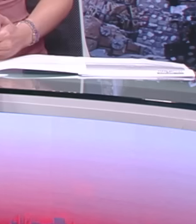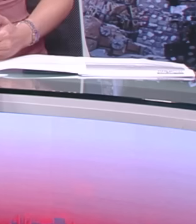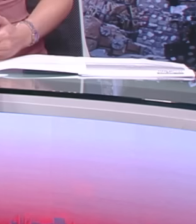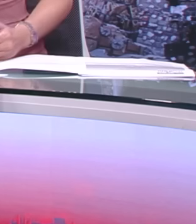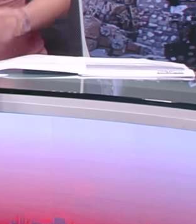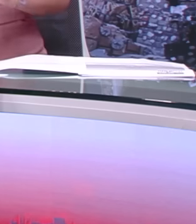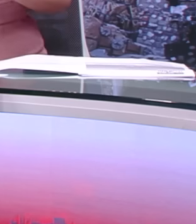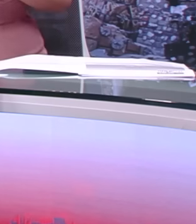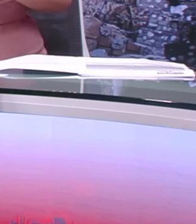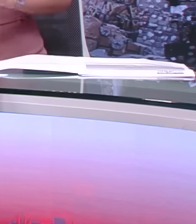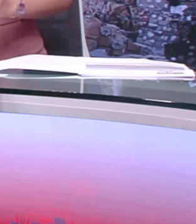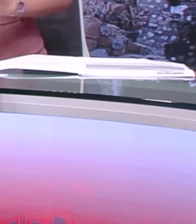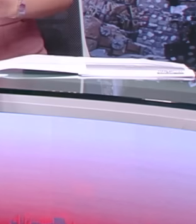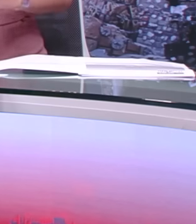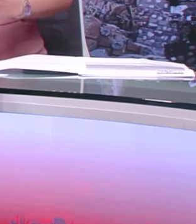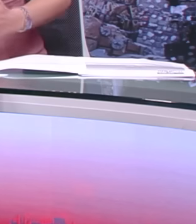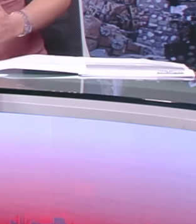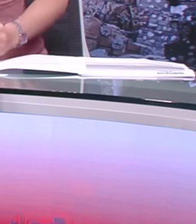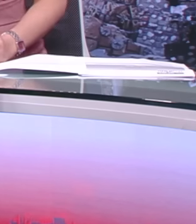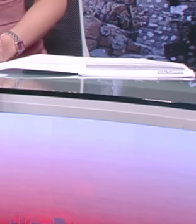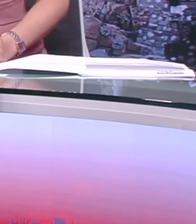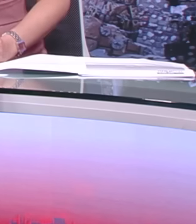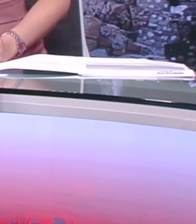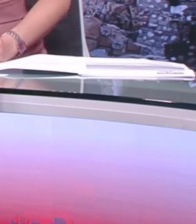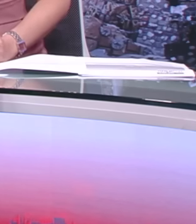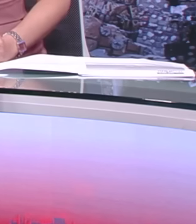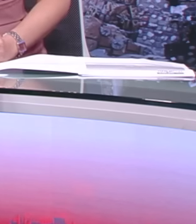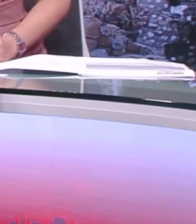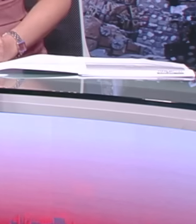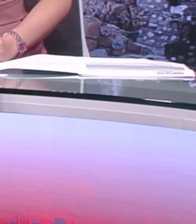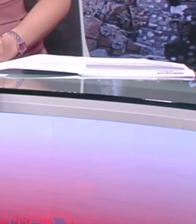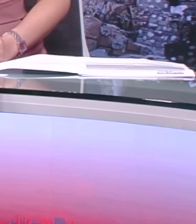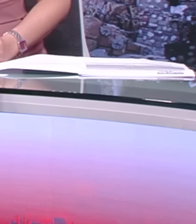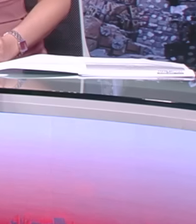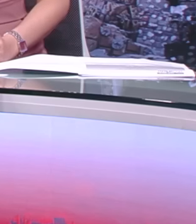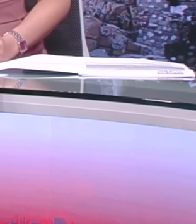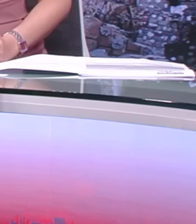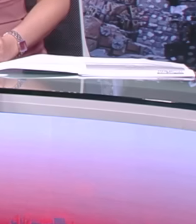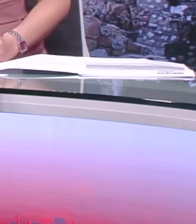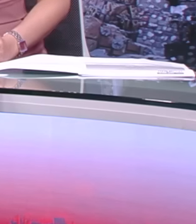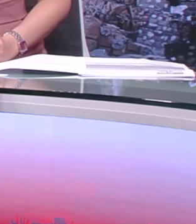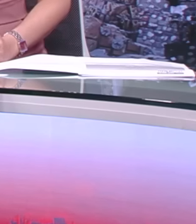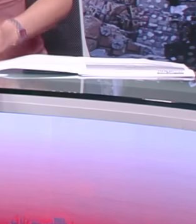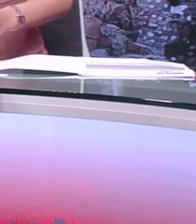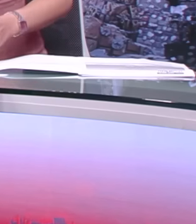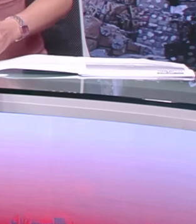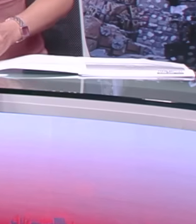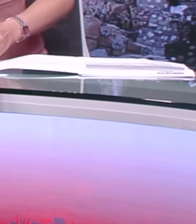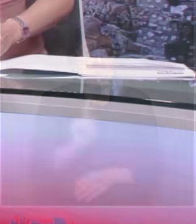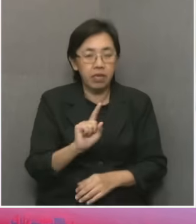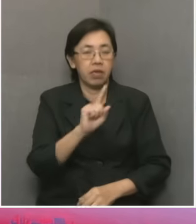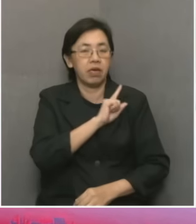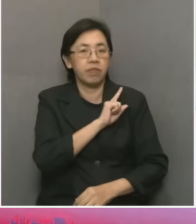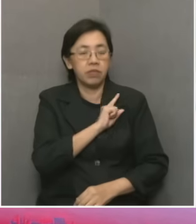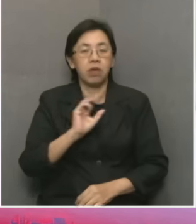รงเพิ่มมากขึ้นด้วยรวมถึงจำนวนผู้ได้รับบาดเจ็บและเสียชีวิตค่ะตอนนี้หลายฝ่ายจับตาไปที่ตัวแปรสำคัญเลยนะคะก็คือบทบาทท่า